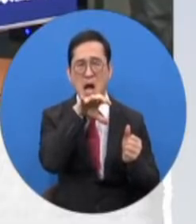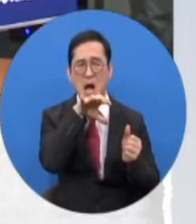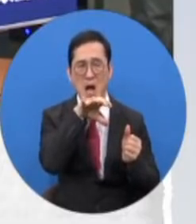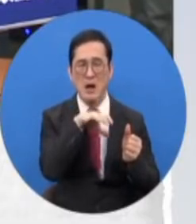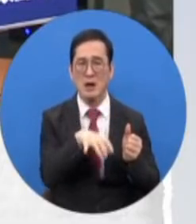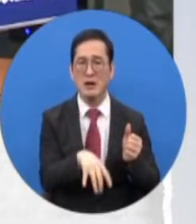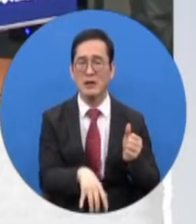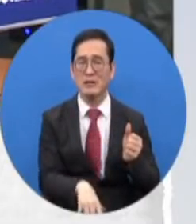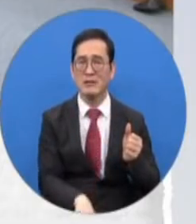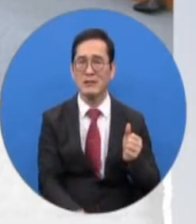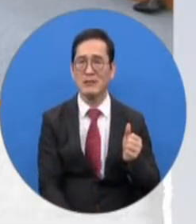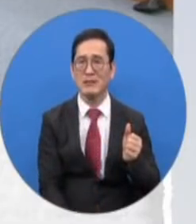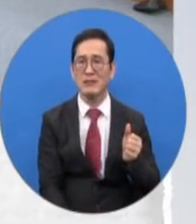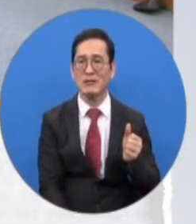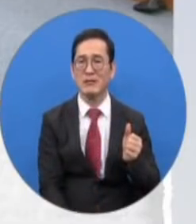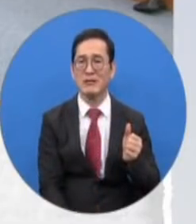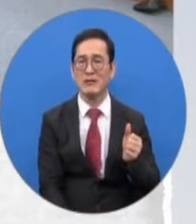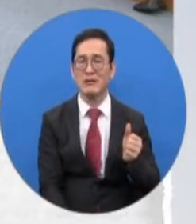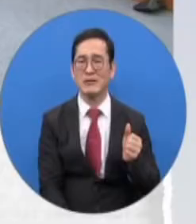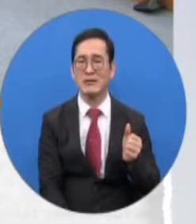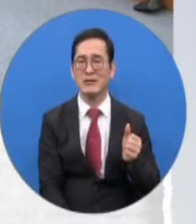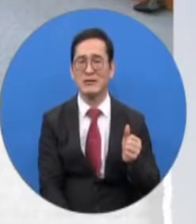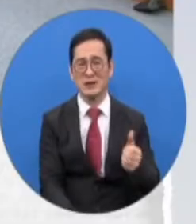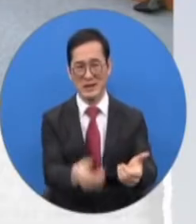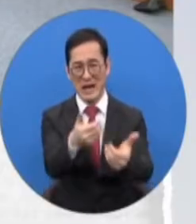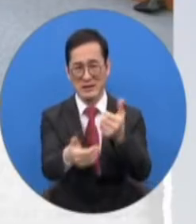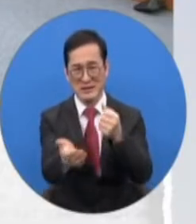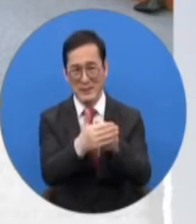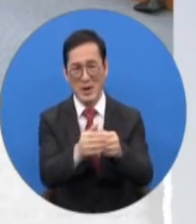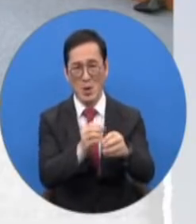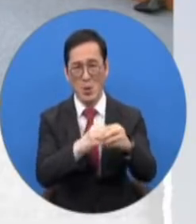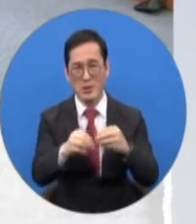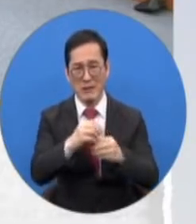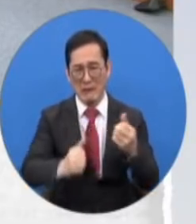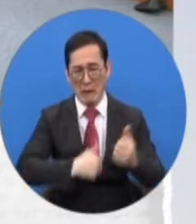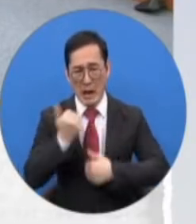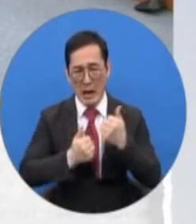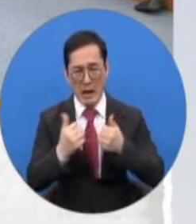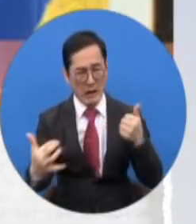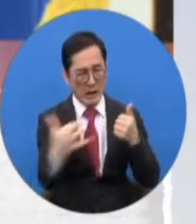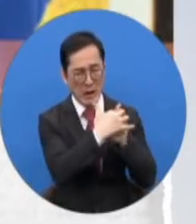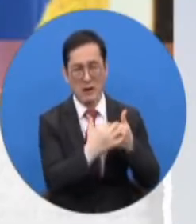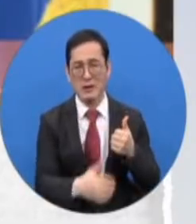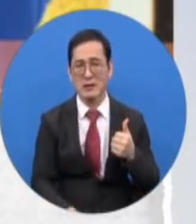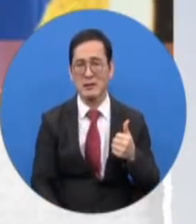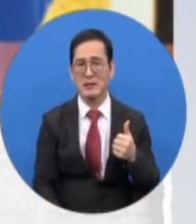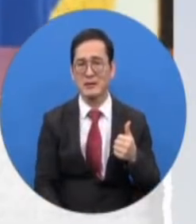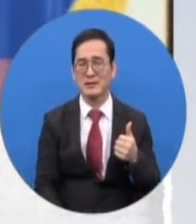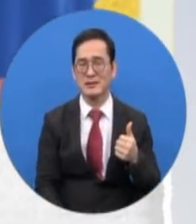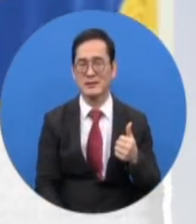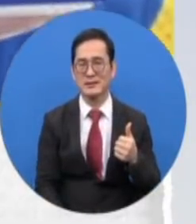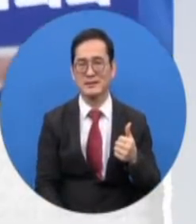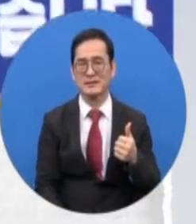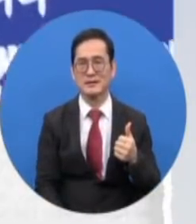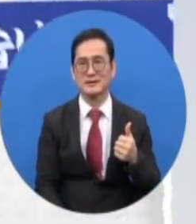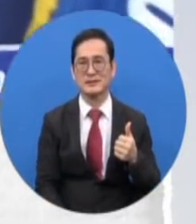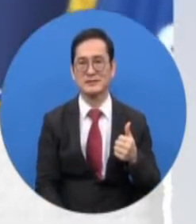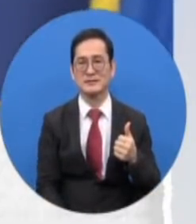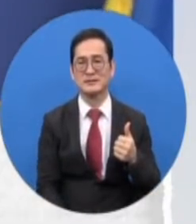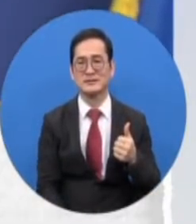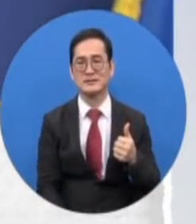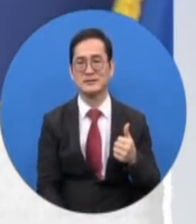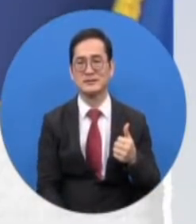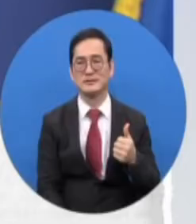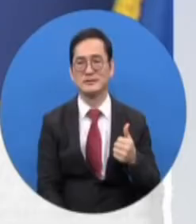결과적으로 국민들한테 좋은 일은 아니라고 보여집니다. 그러니까 내부 단속을 위해서 이렇게 새로운 정부 윤석열 당선인 측에